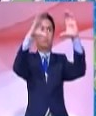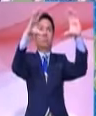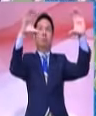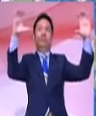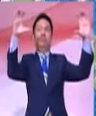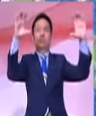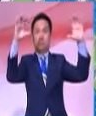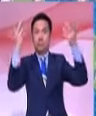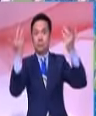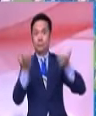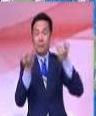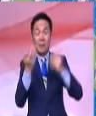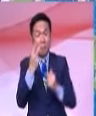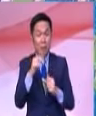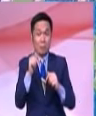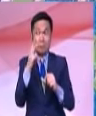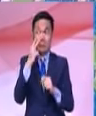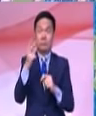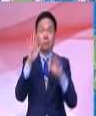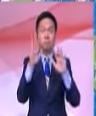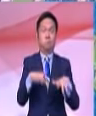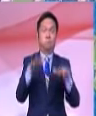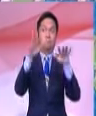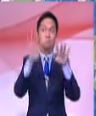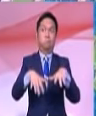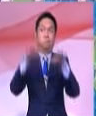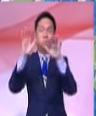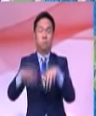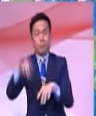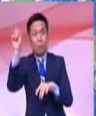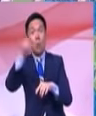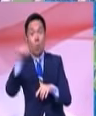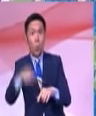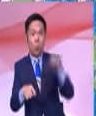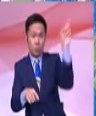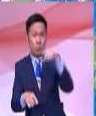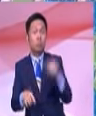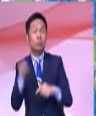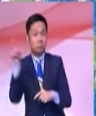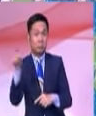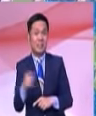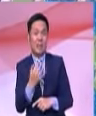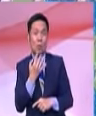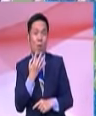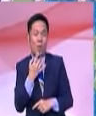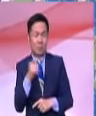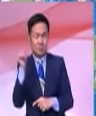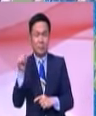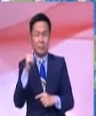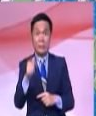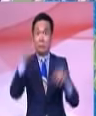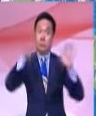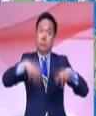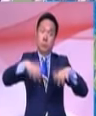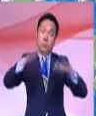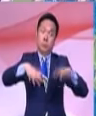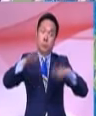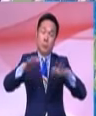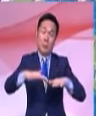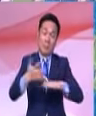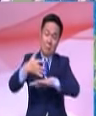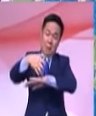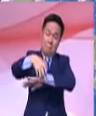dan aktif. Ia jelas menunjukkan hujan berserta ribut petir sedang berlaku. Dan hujan akan bertambah lembat menjelang